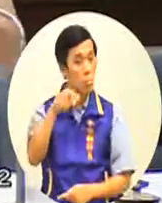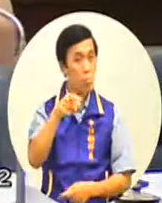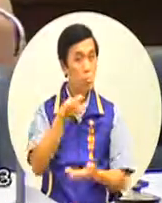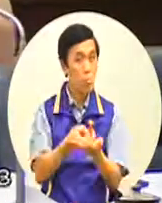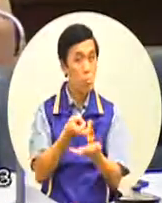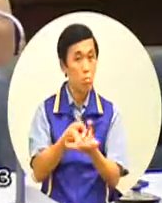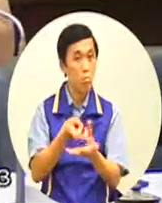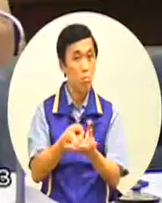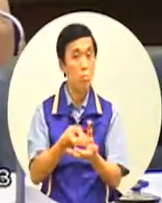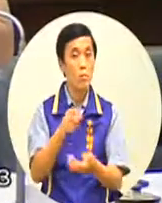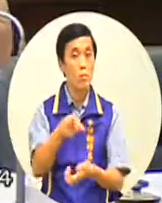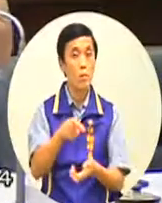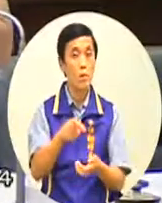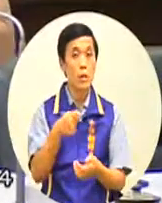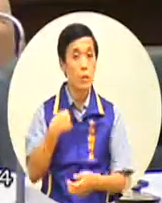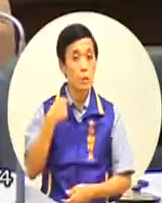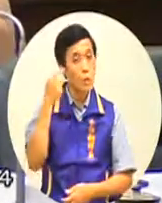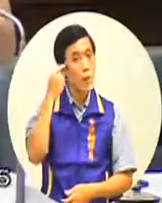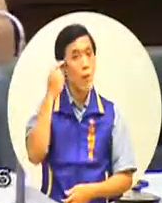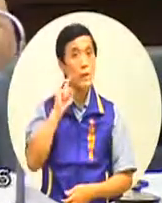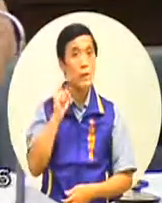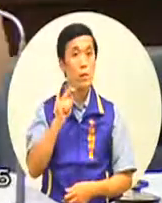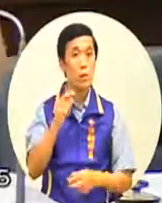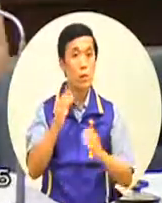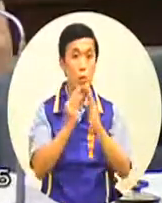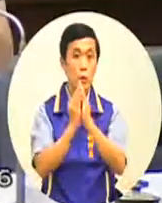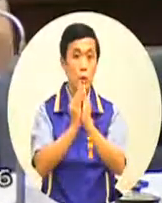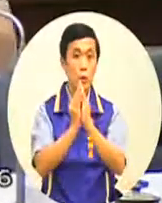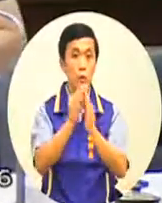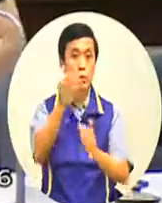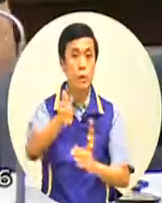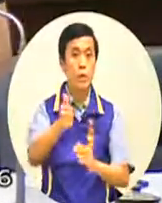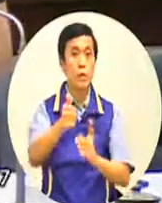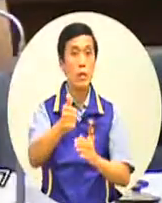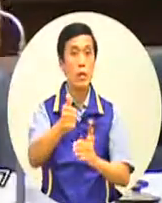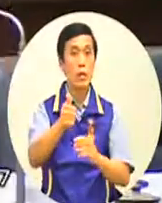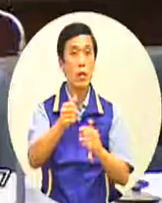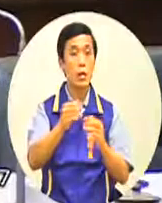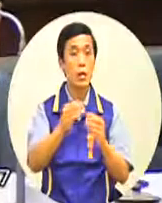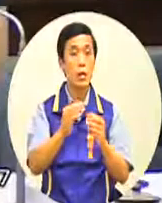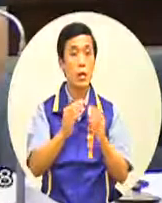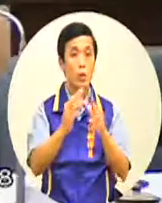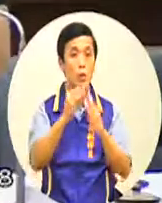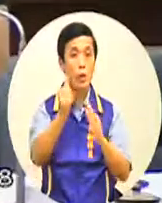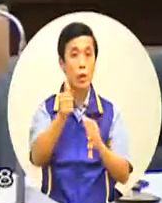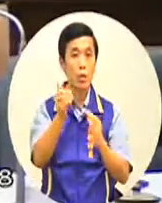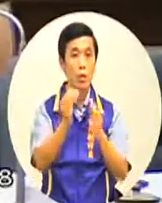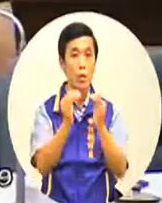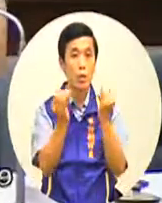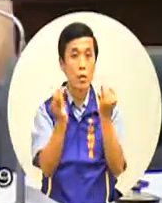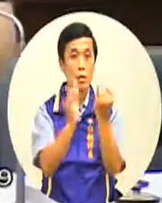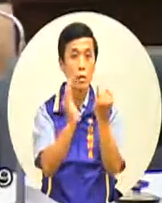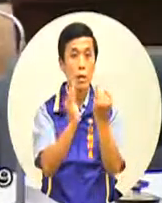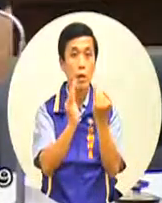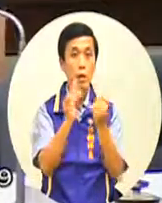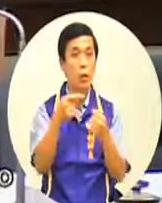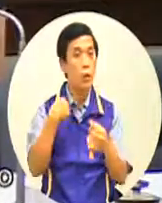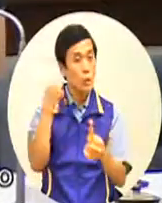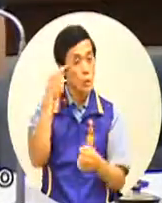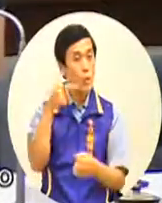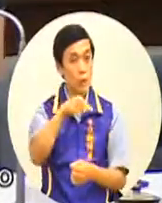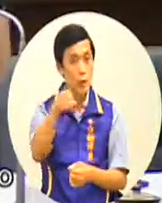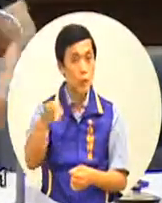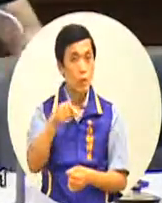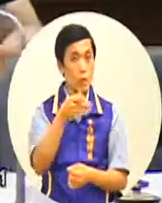以在这样的一个问题，我想姚局长先回答一下我的问题，就是我们到底跟卫生局怎么分工，到底这个有没有